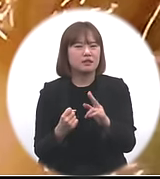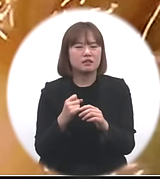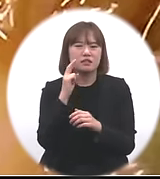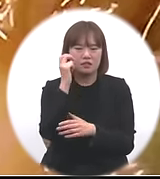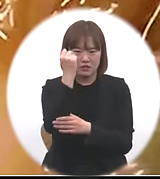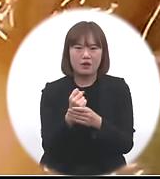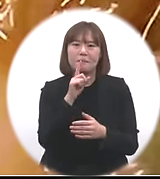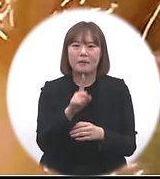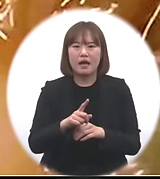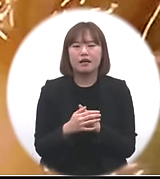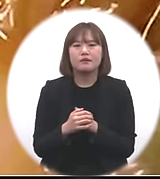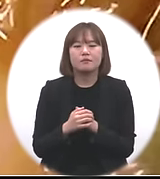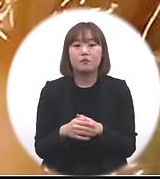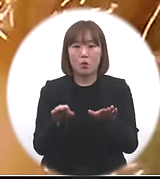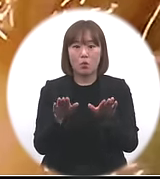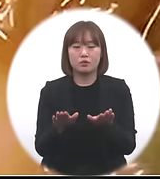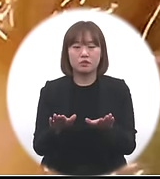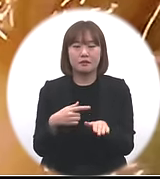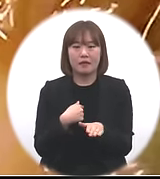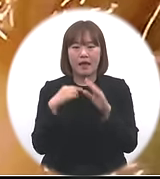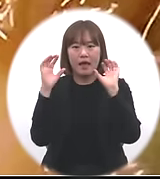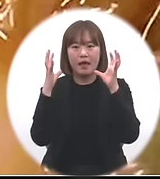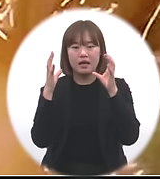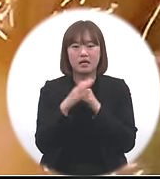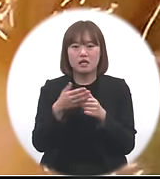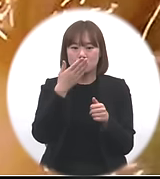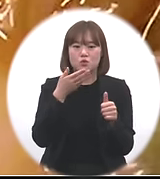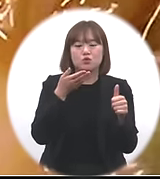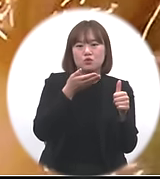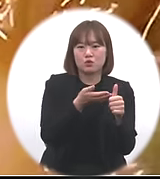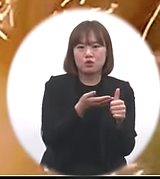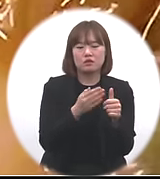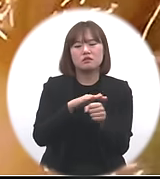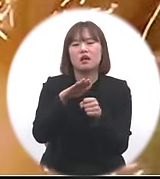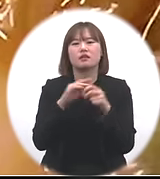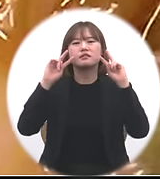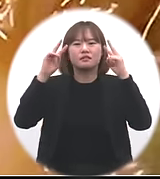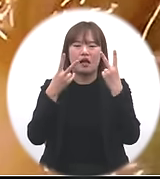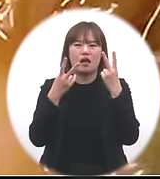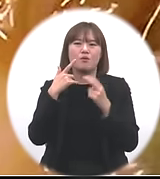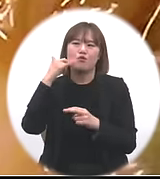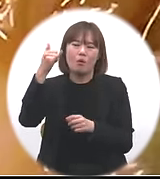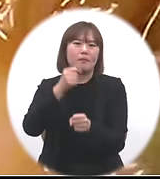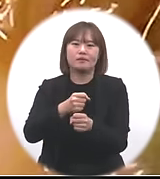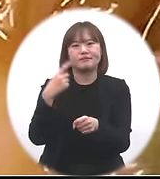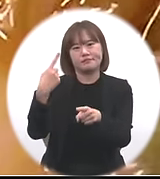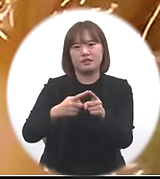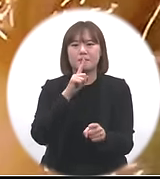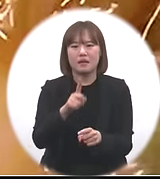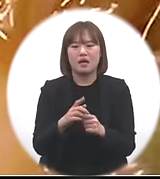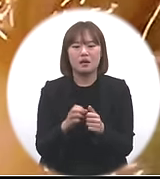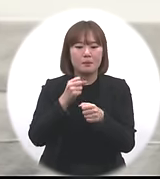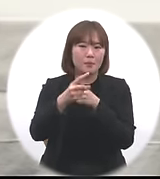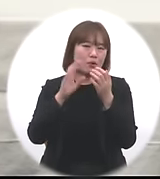썩어도 심각하게 썩습니다. 누가 만든 걸까요? 오늘 내 새끼 입안에 숟가락 꽂아 넣는 게 사랑이라고 착각하신